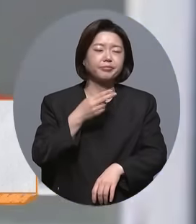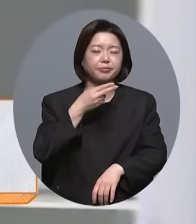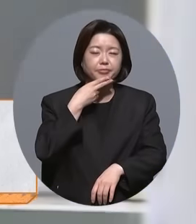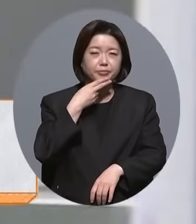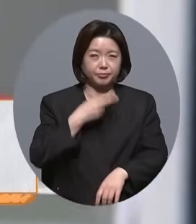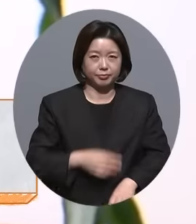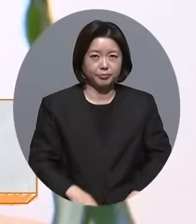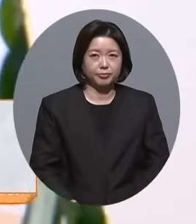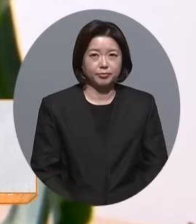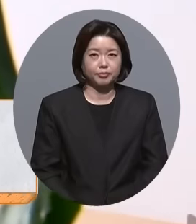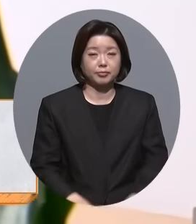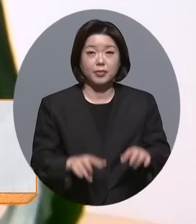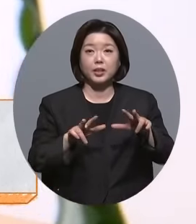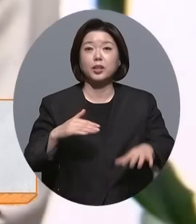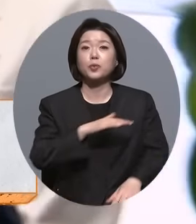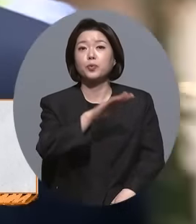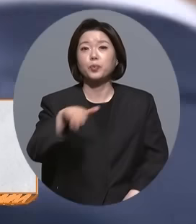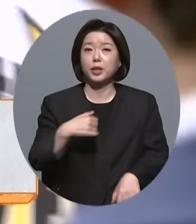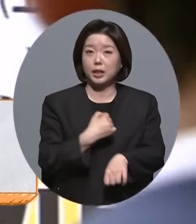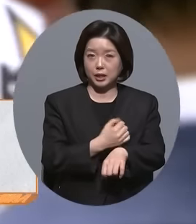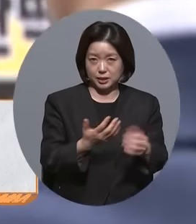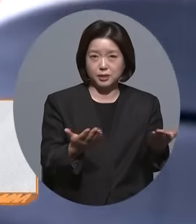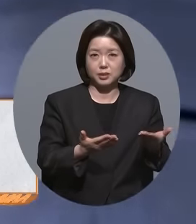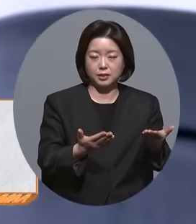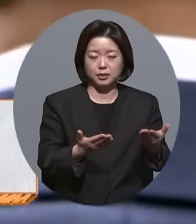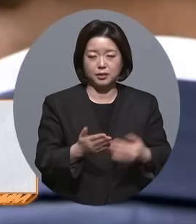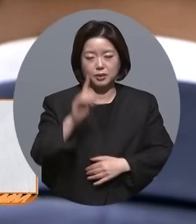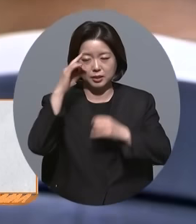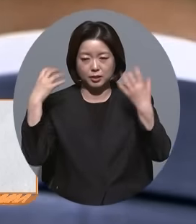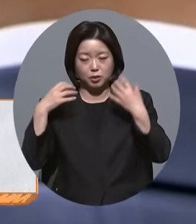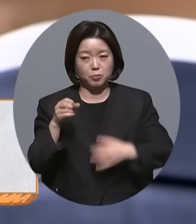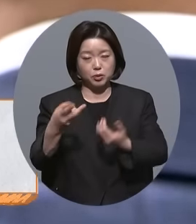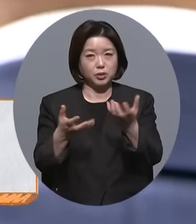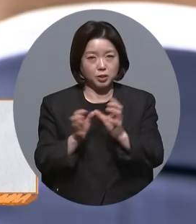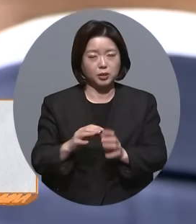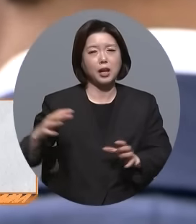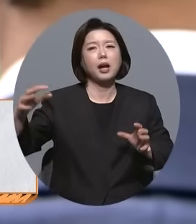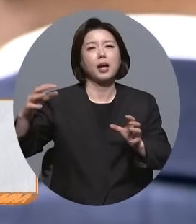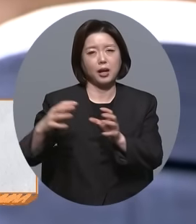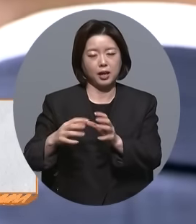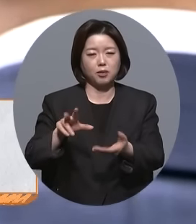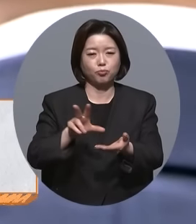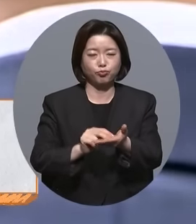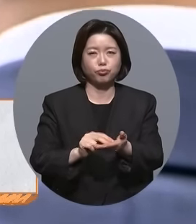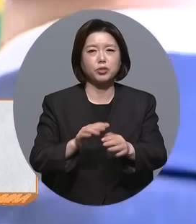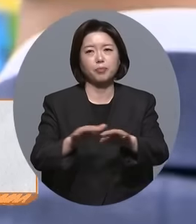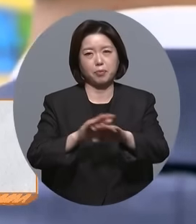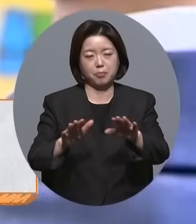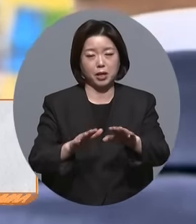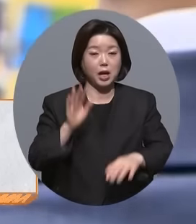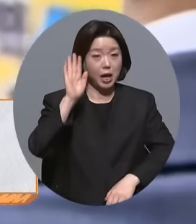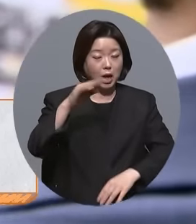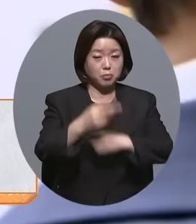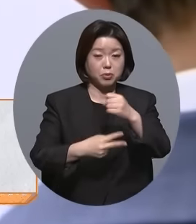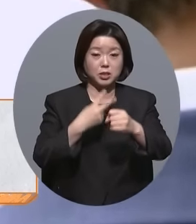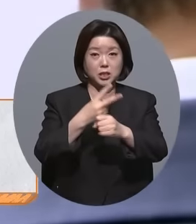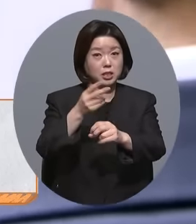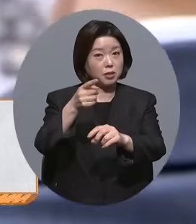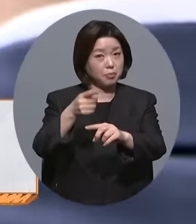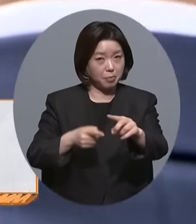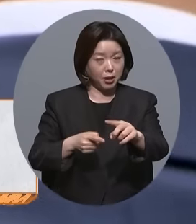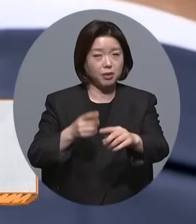합니다. 지금 저희가 하고 있는 것은 정부 여당이 함께 문제를 개선해 나가자. 앞으로 2년 반이나 남았으니 그동안에